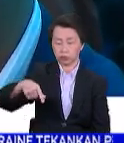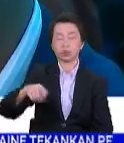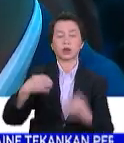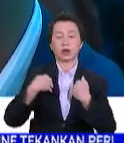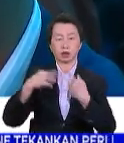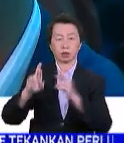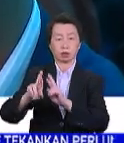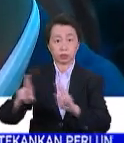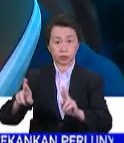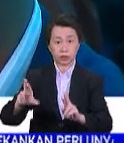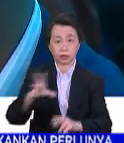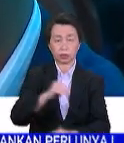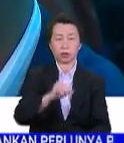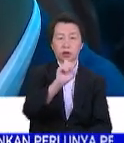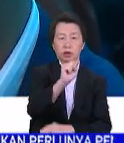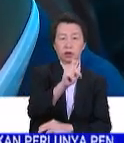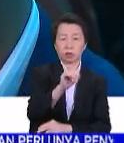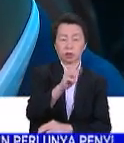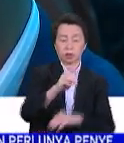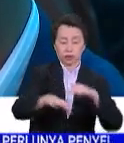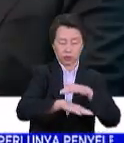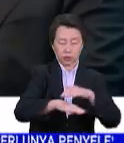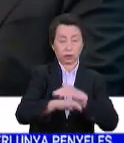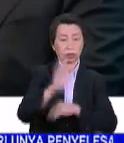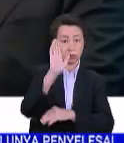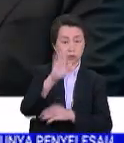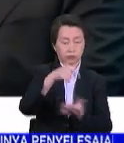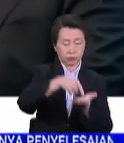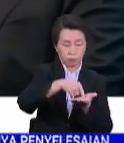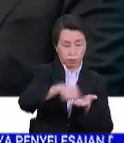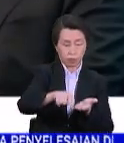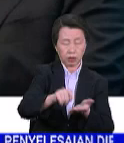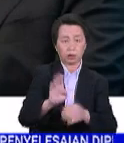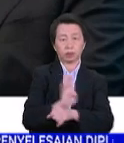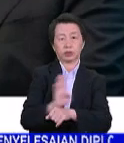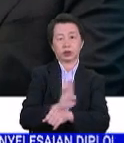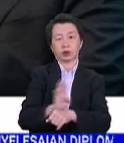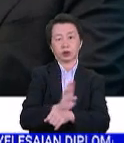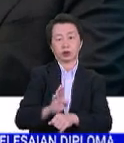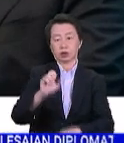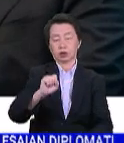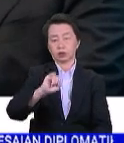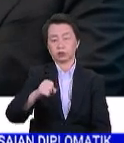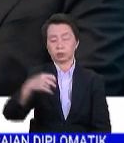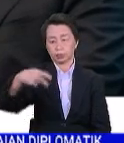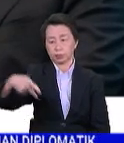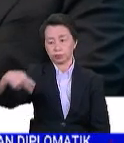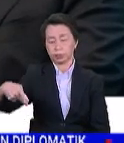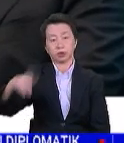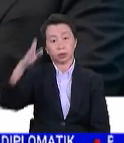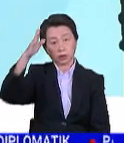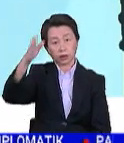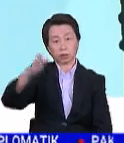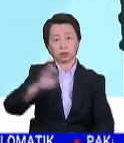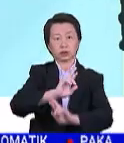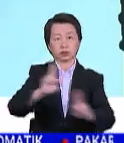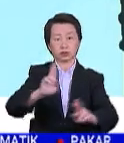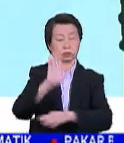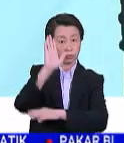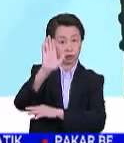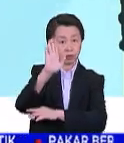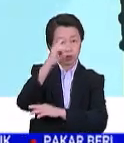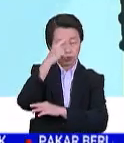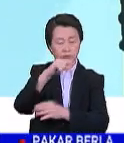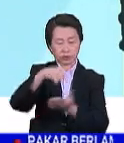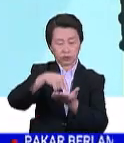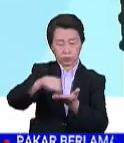bersedia. Selain itu, skim di bawah Syarikat Jaminan Pembiayaan Perniagaan SJPP akan menyediakan jaminan